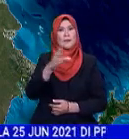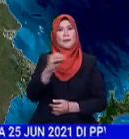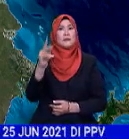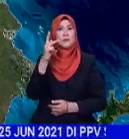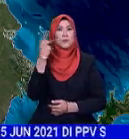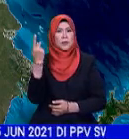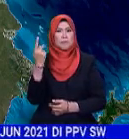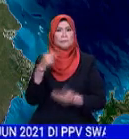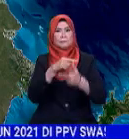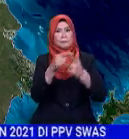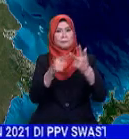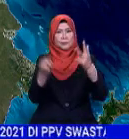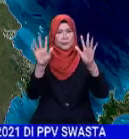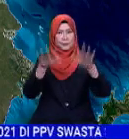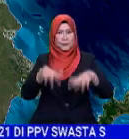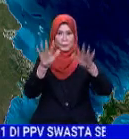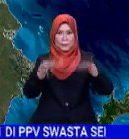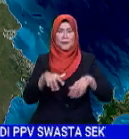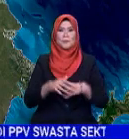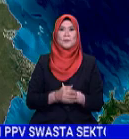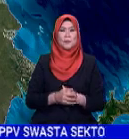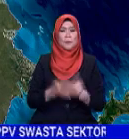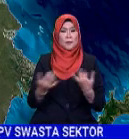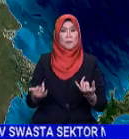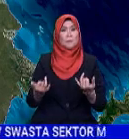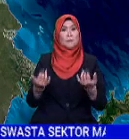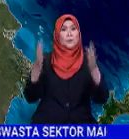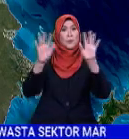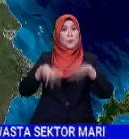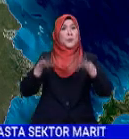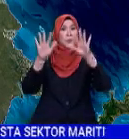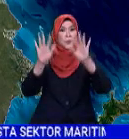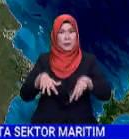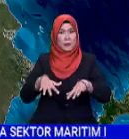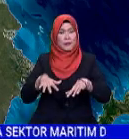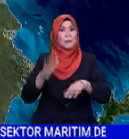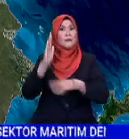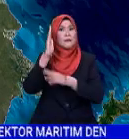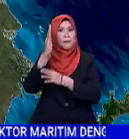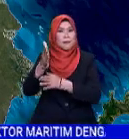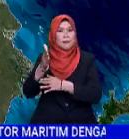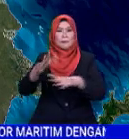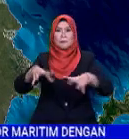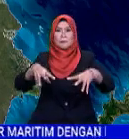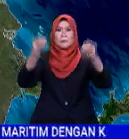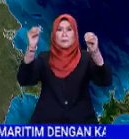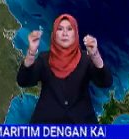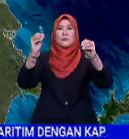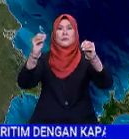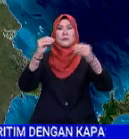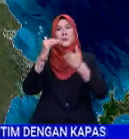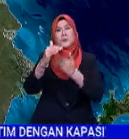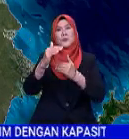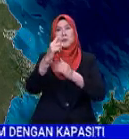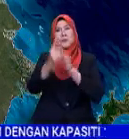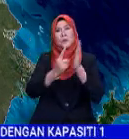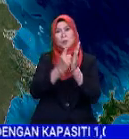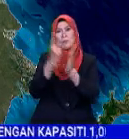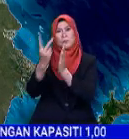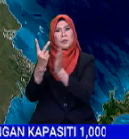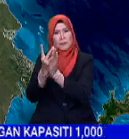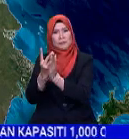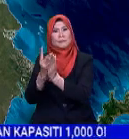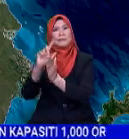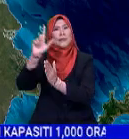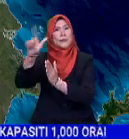Kuching. Keadaan hujan yang sedang berlaku ketika ini dijangka akan beransur pulih dalam tempoh 1 hingga 2 jam